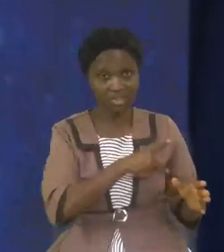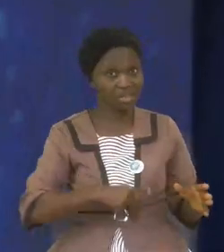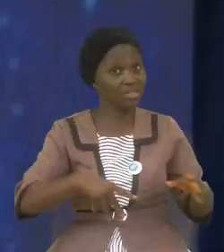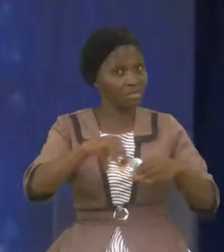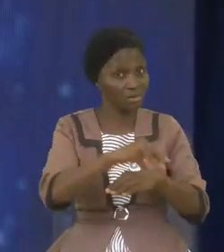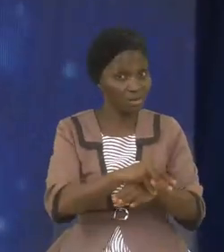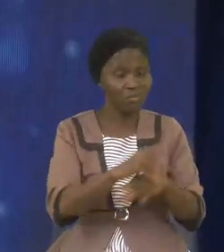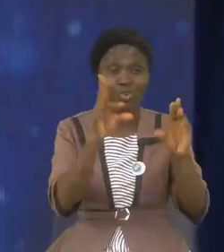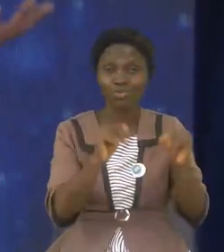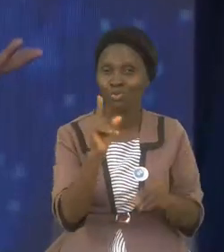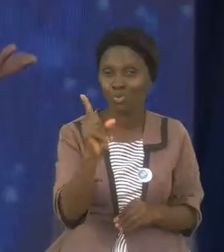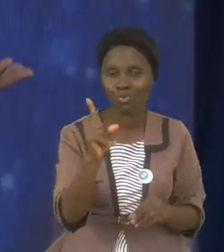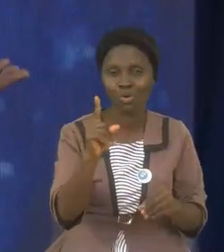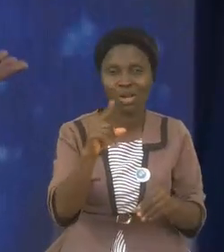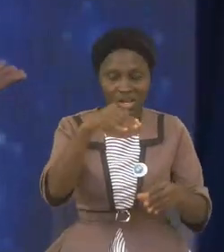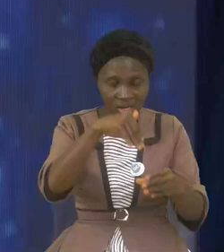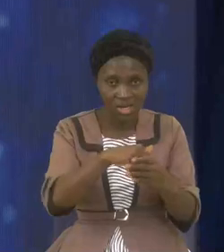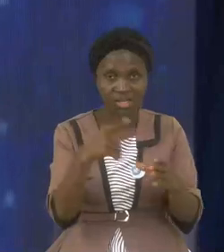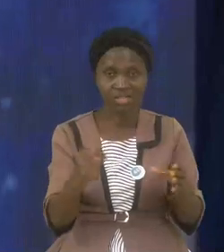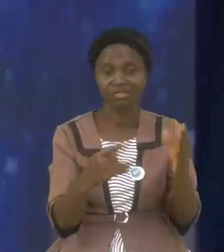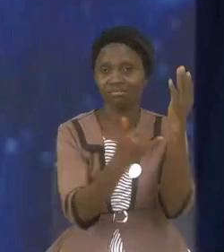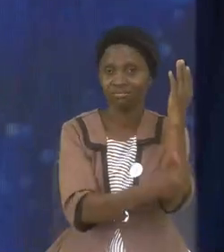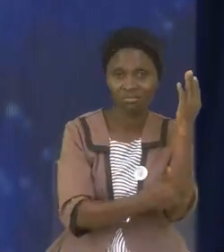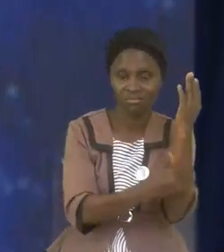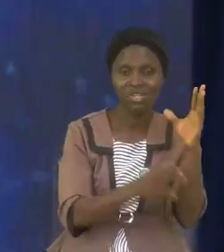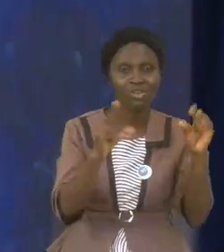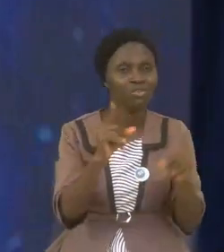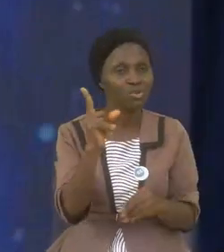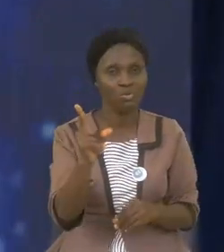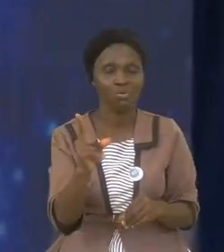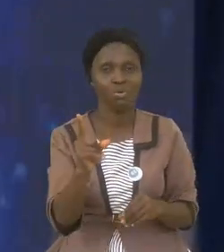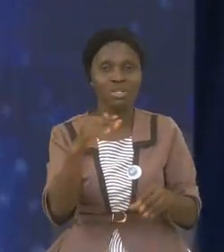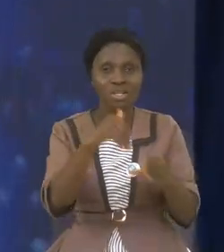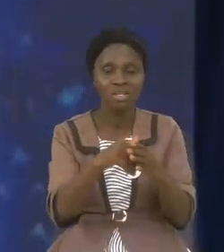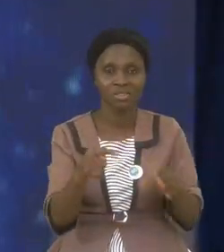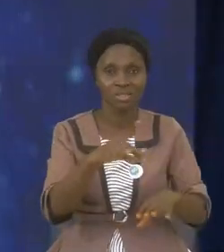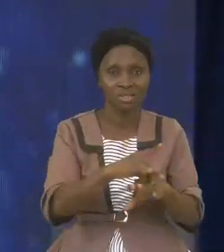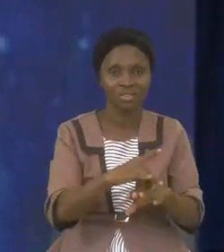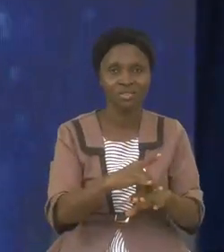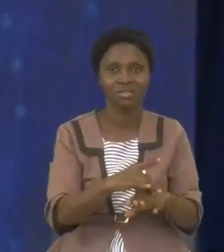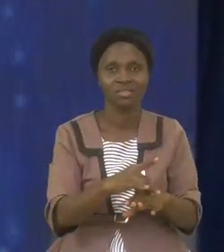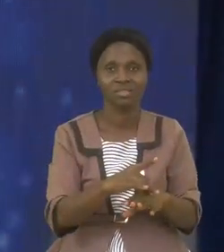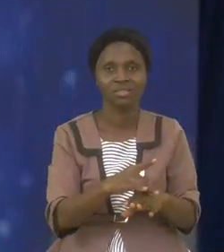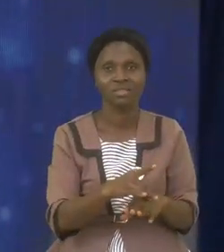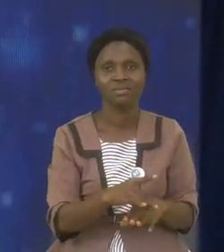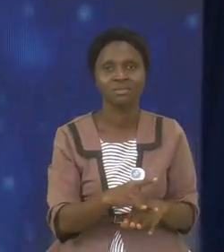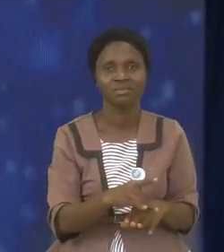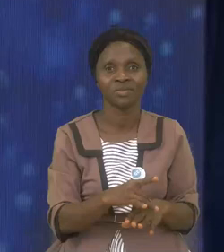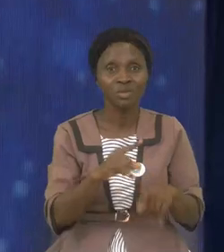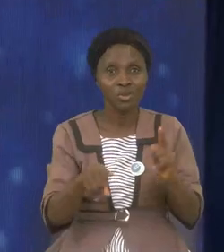peut épouvanter, que personne dans son domaine, dans son royaume, personne dans la